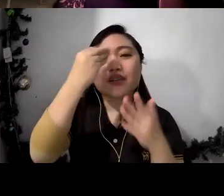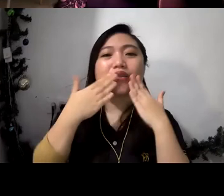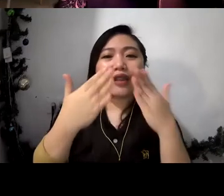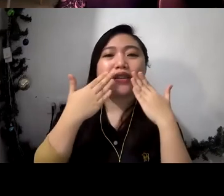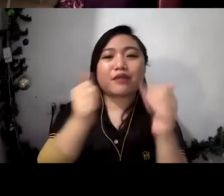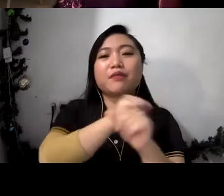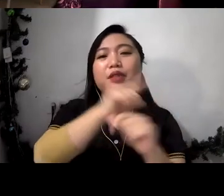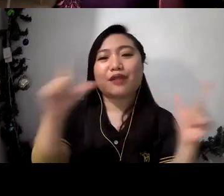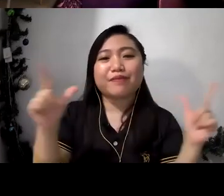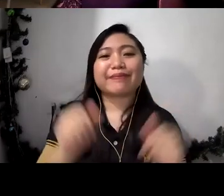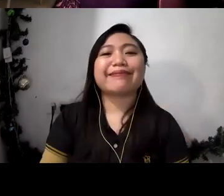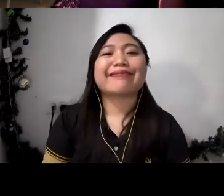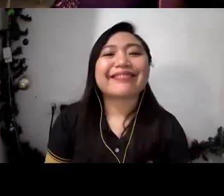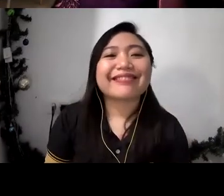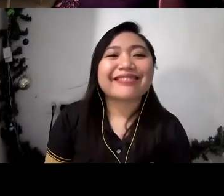po.